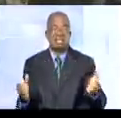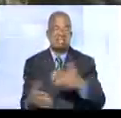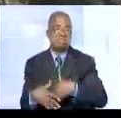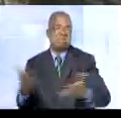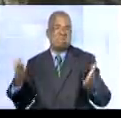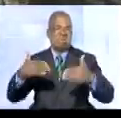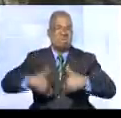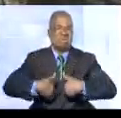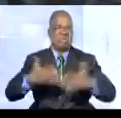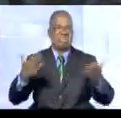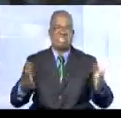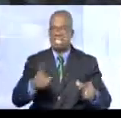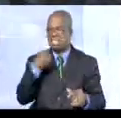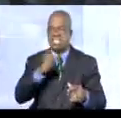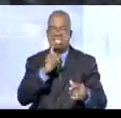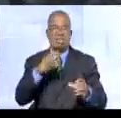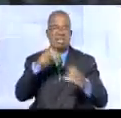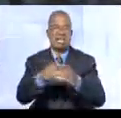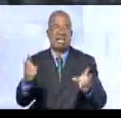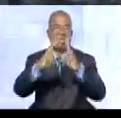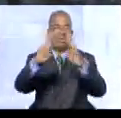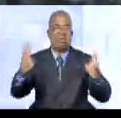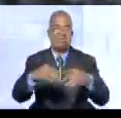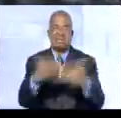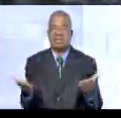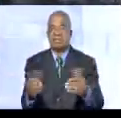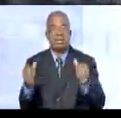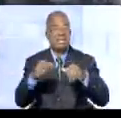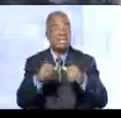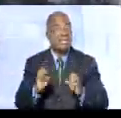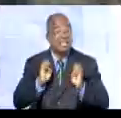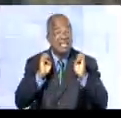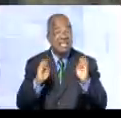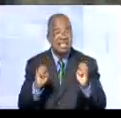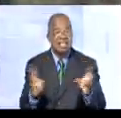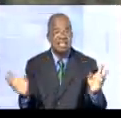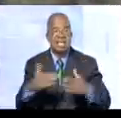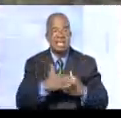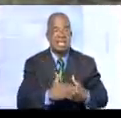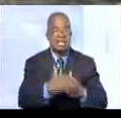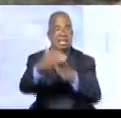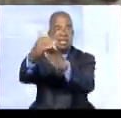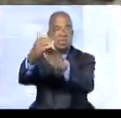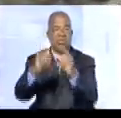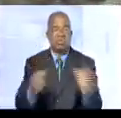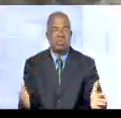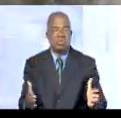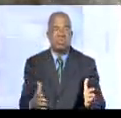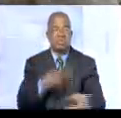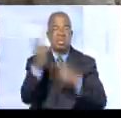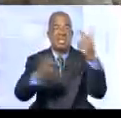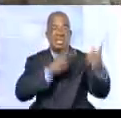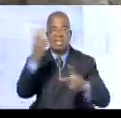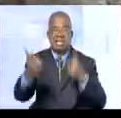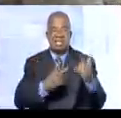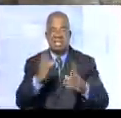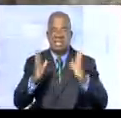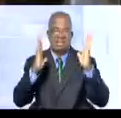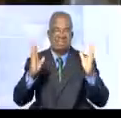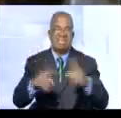touristiques, originaires du village et nostalgiques de l'époque de gloire des cascades, résistent et tentent